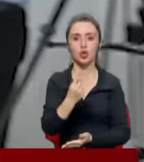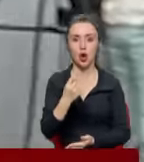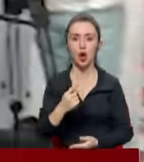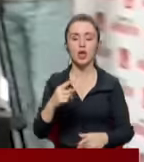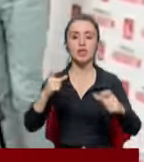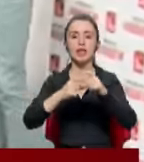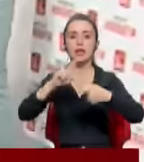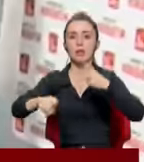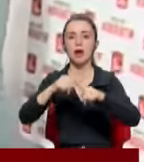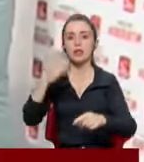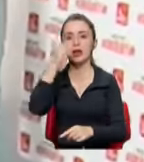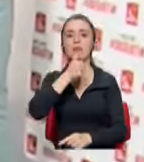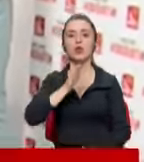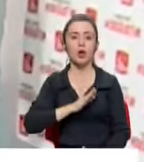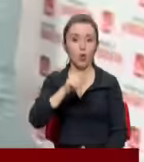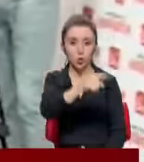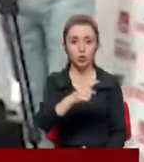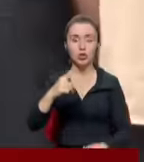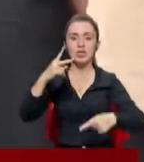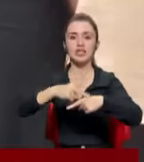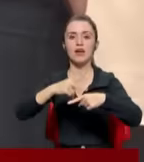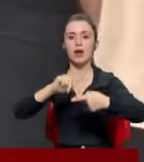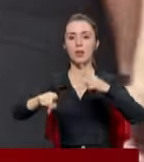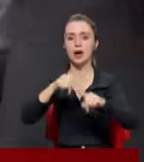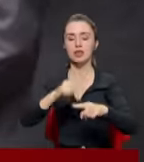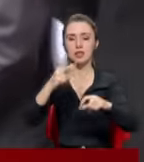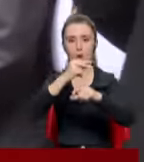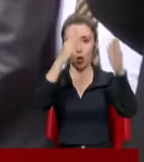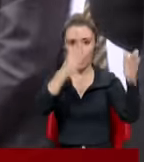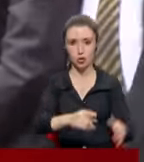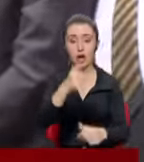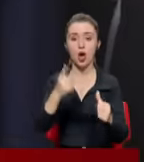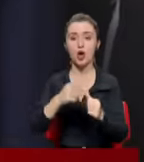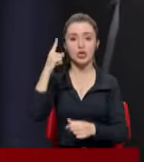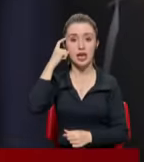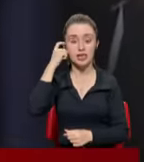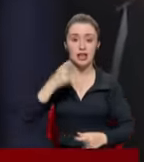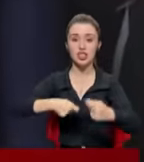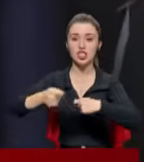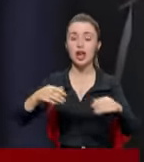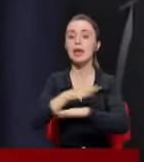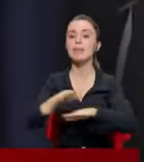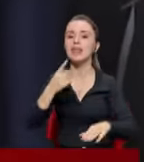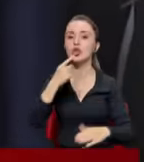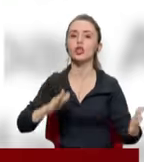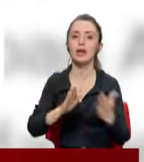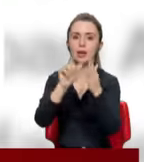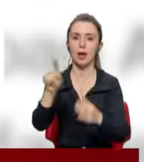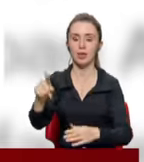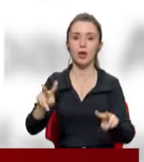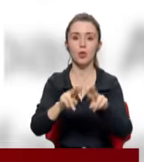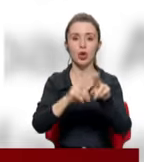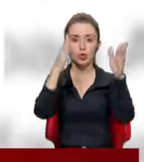Saadet Partisi lideri karamollaoğlu ve Zafer Partisi lideri Özdağ da önce İsrail'le ticareti kesin diye tepki